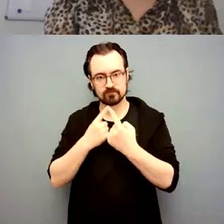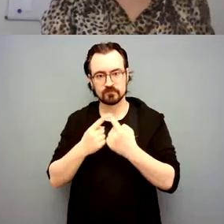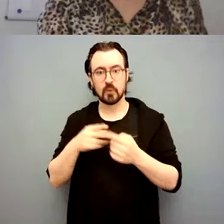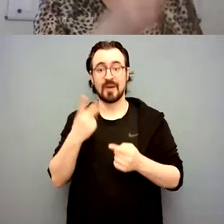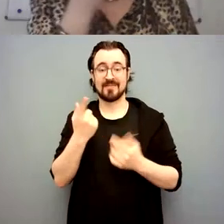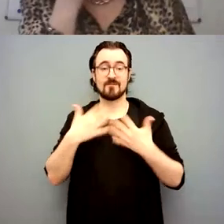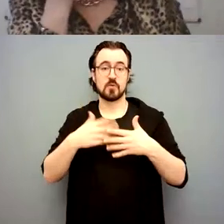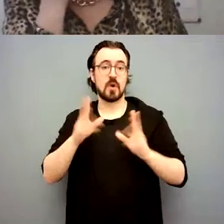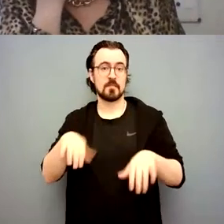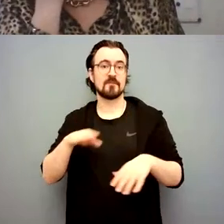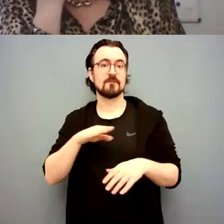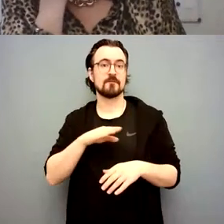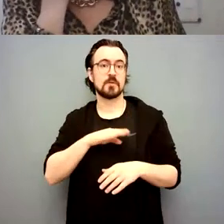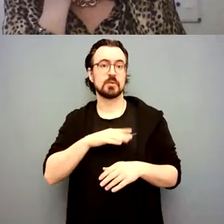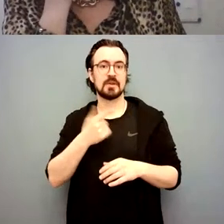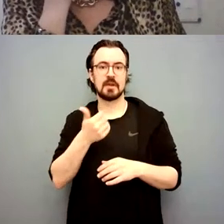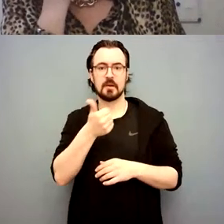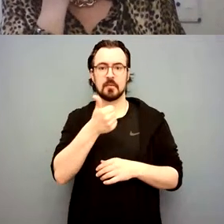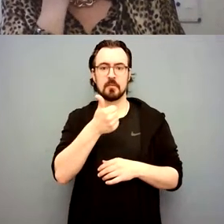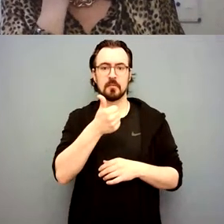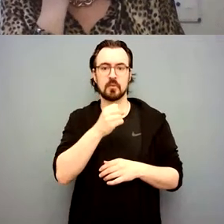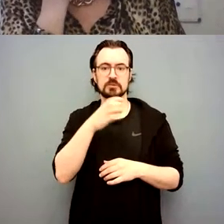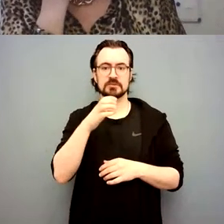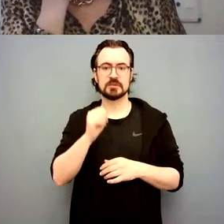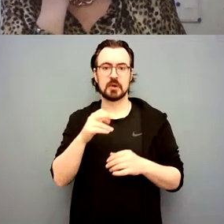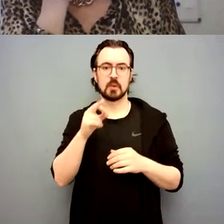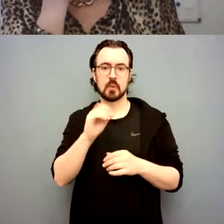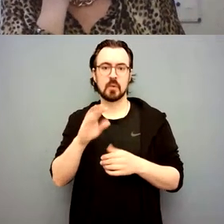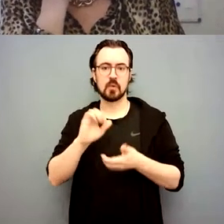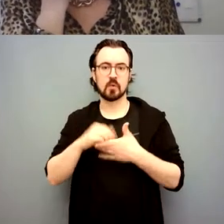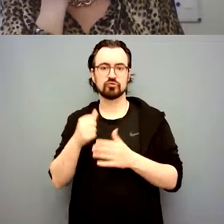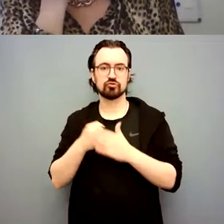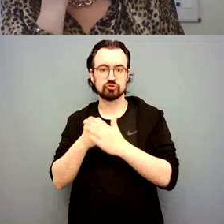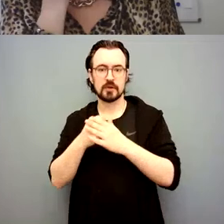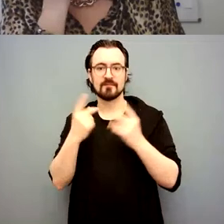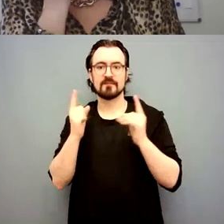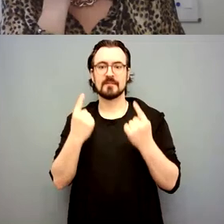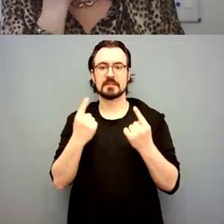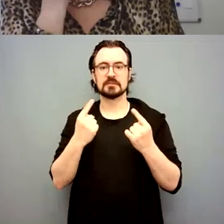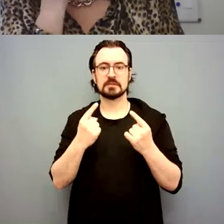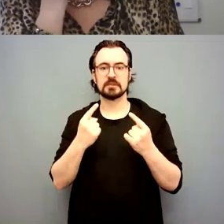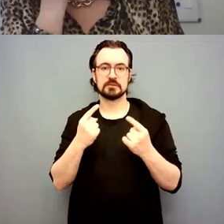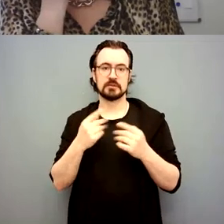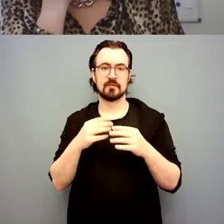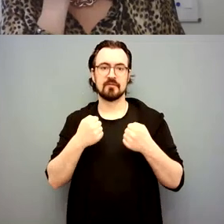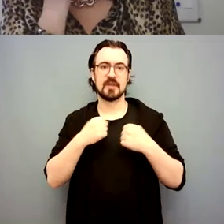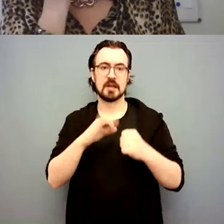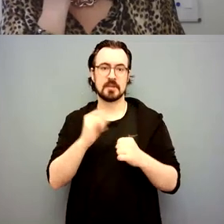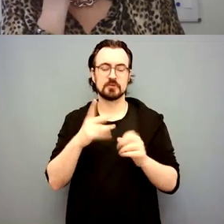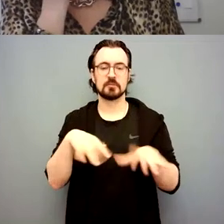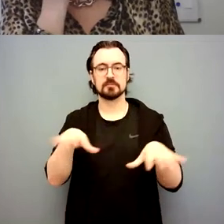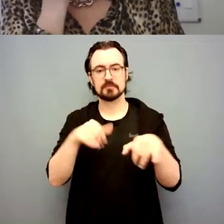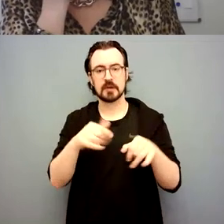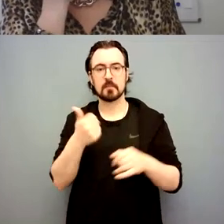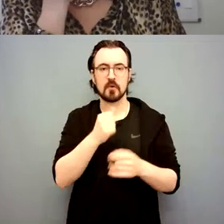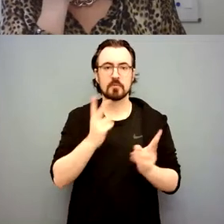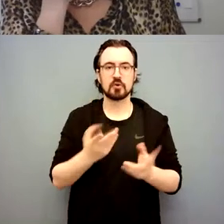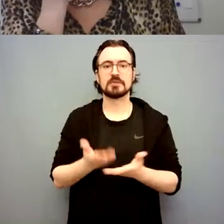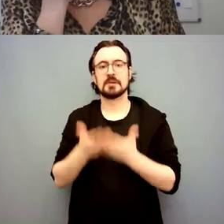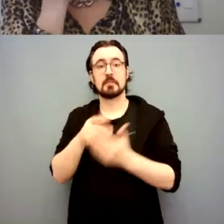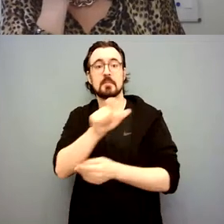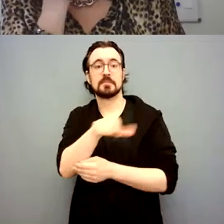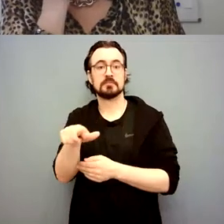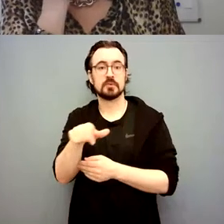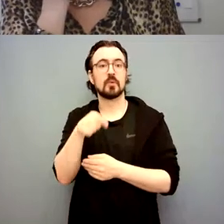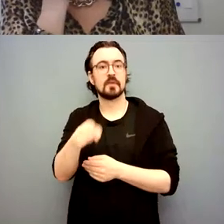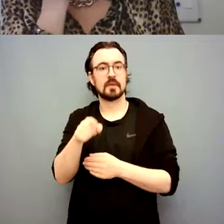det har ju, eller är ju BOS, råd och stöd, som är en fantastisk verksamhet som samlar ihop behov och hjälper människor. Och det håller